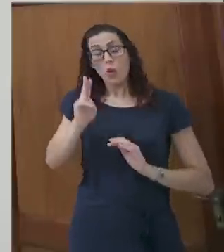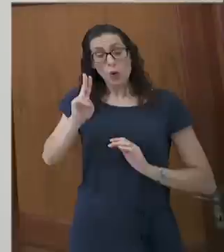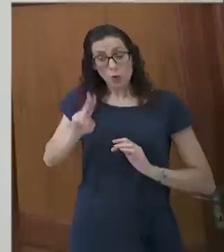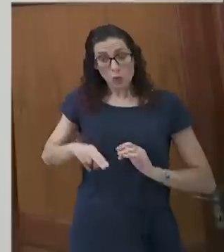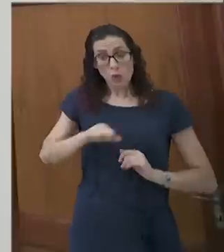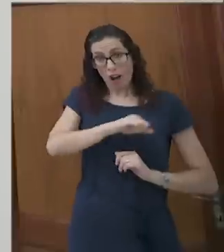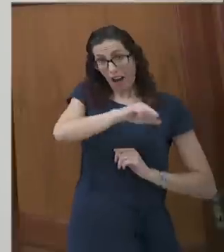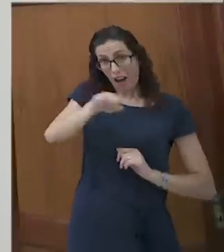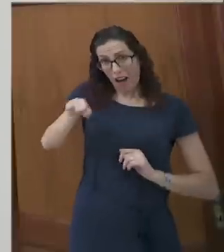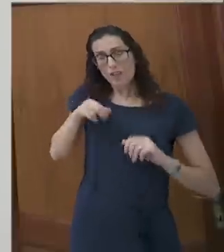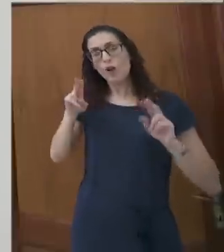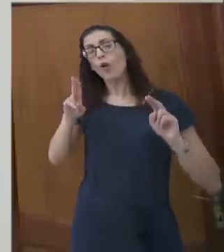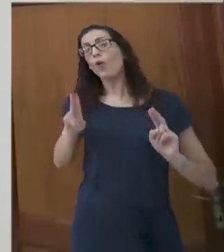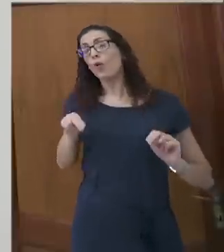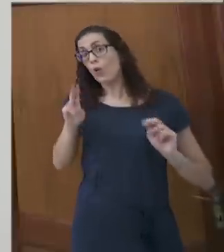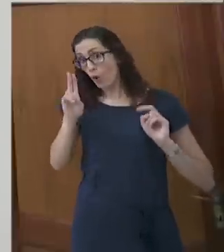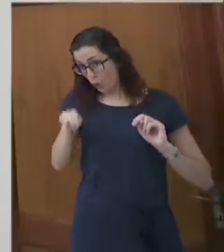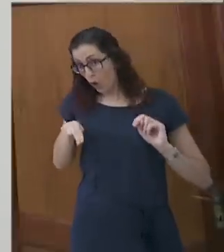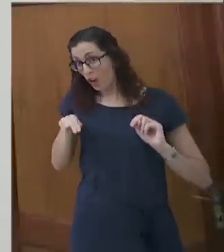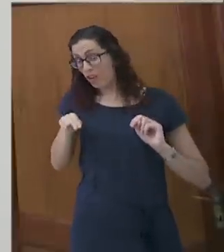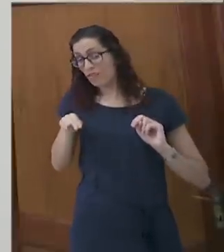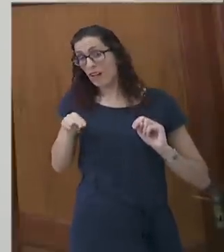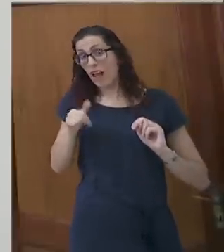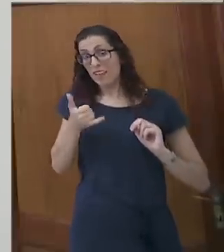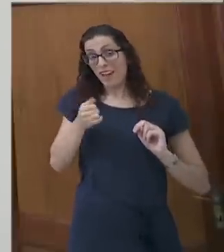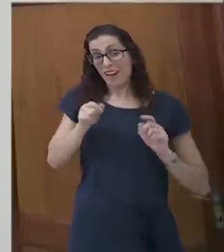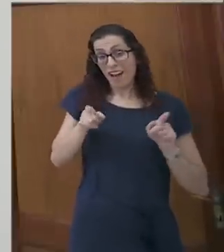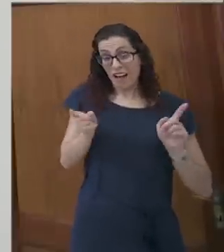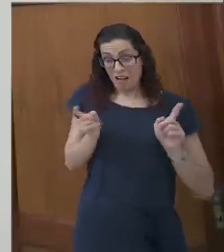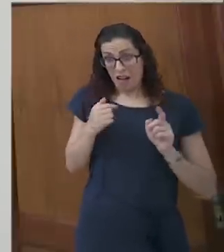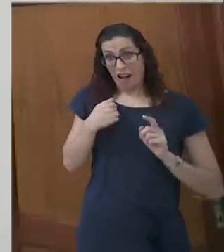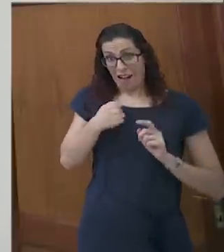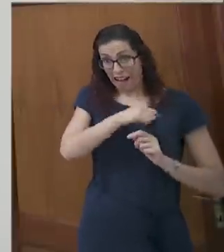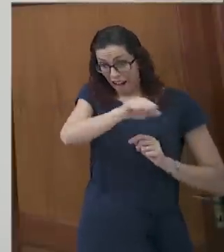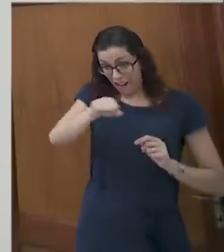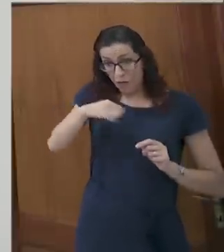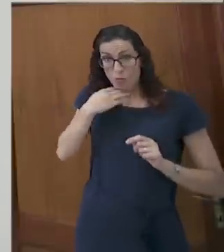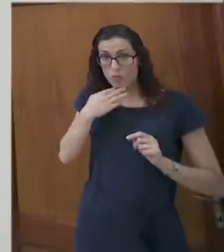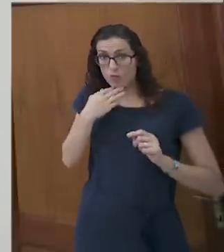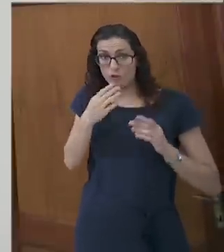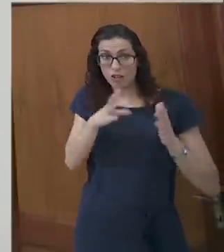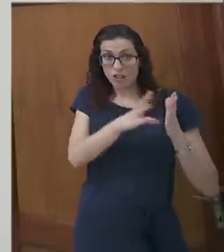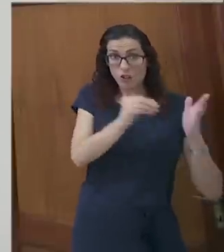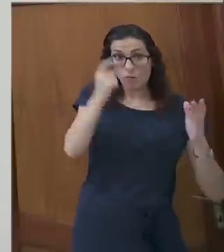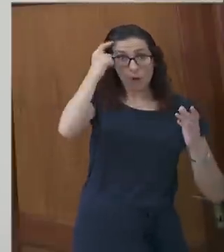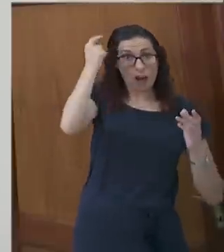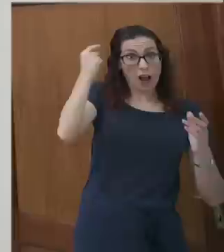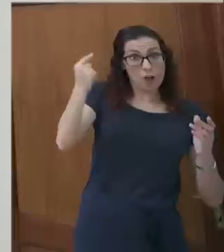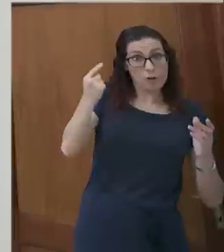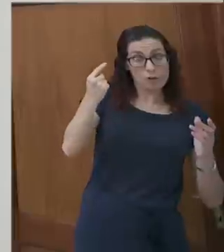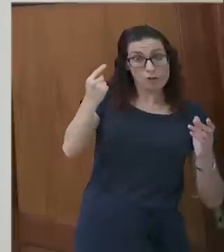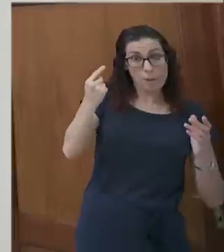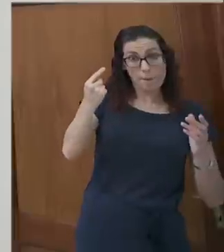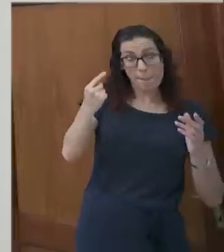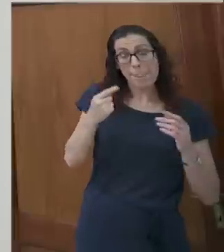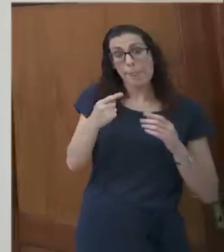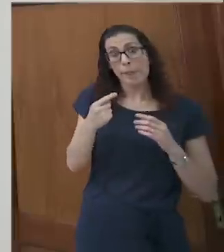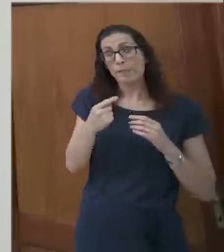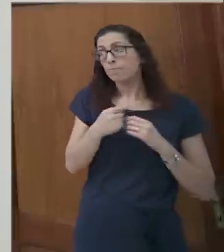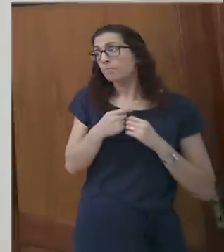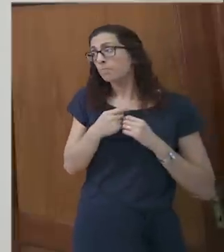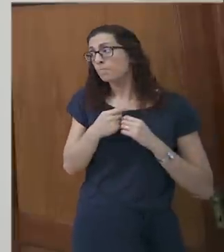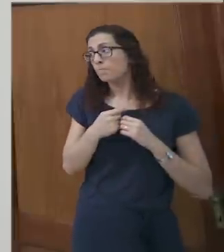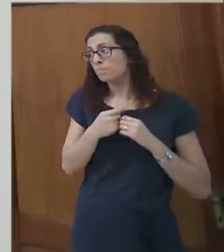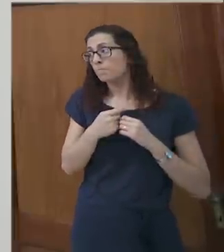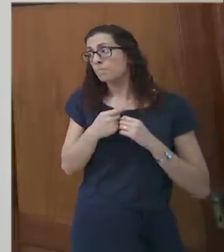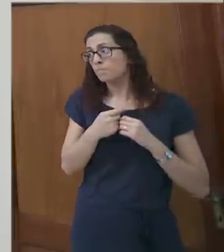flok bħal ħrief qalb il-pup inkunu bħal il-pup qalb il-pup, jiġifieri aħna wkoll inkunu